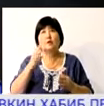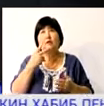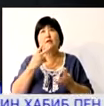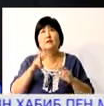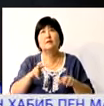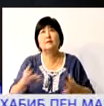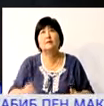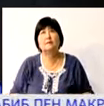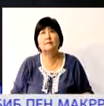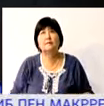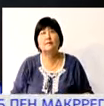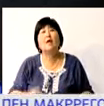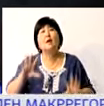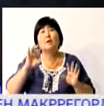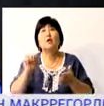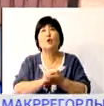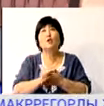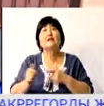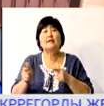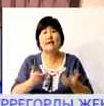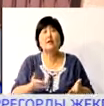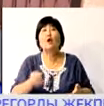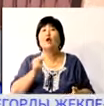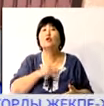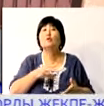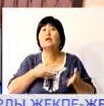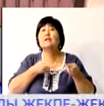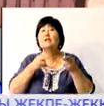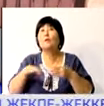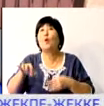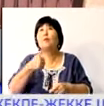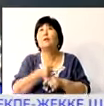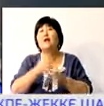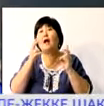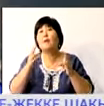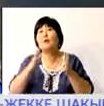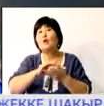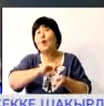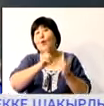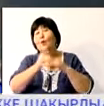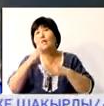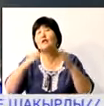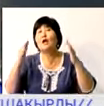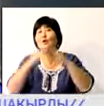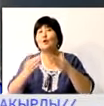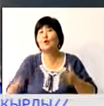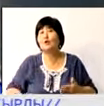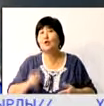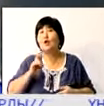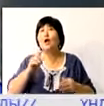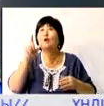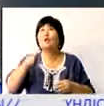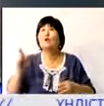бәріне құжаттарын бәрін дайындап берді. Жұмыс сапары барысында облыс әкімі апатты үйлердің орнына салынған тұрғын үйге барды.